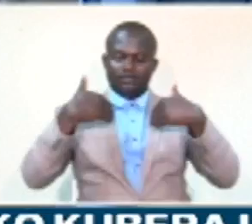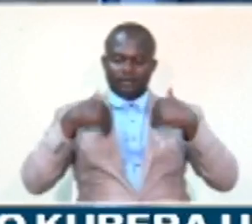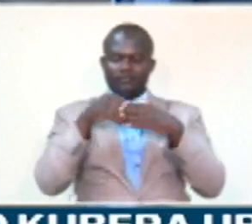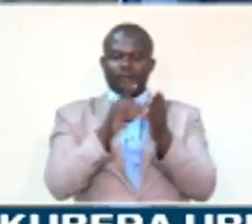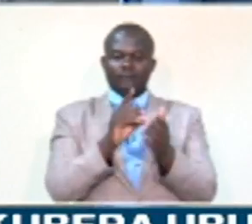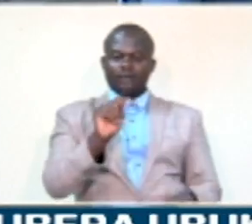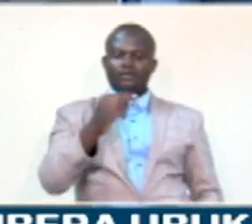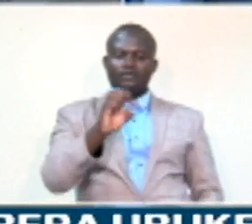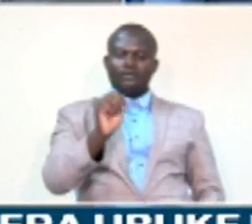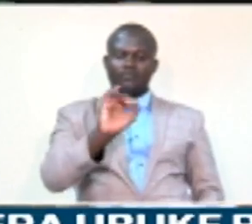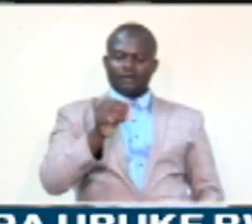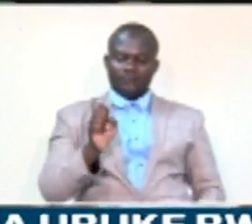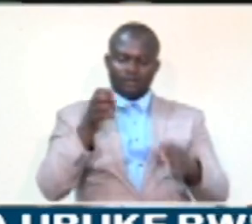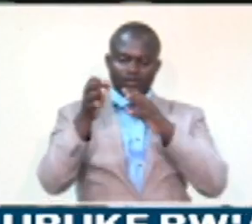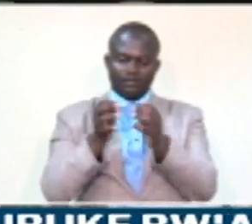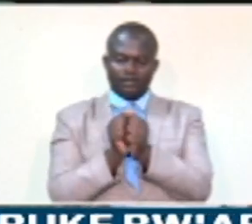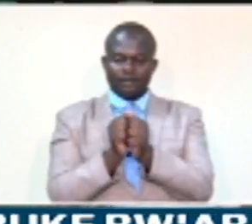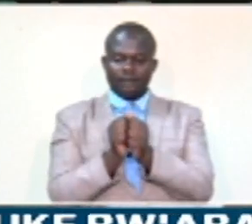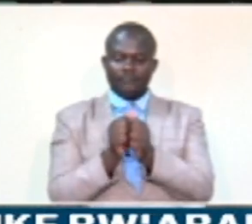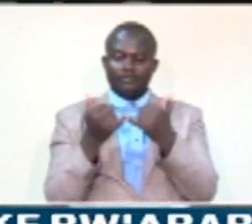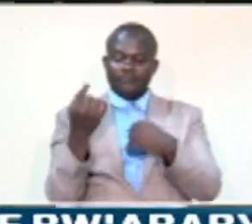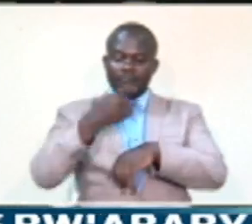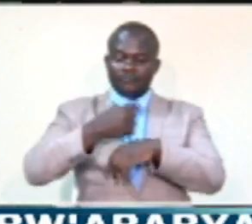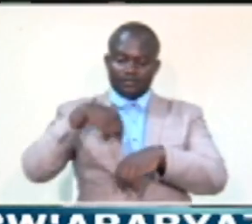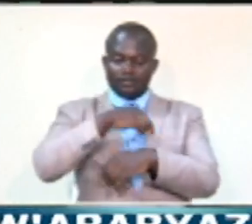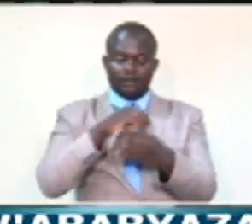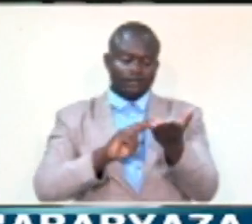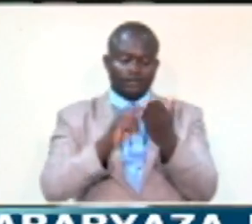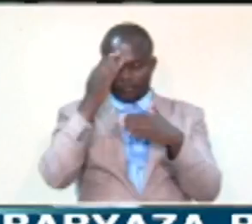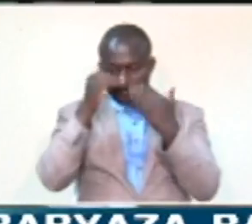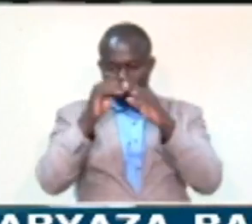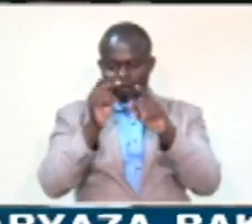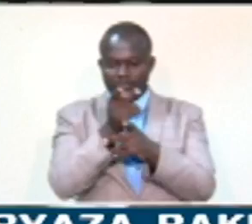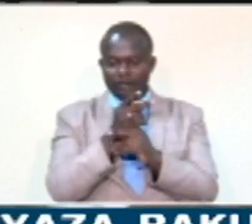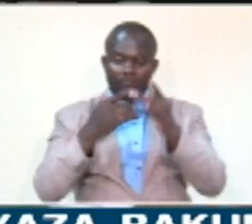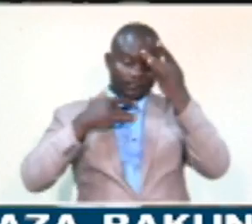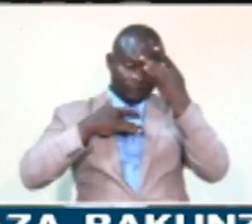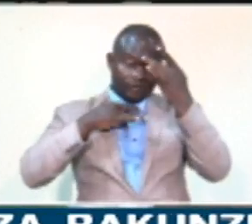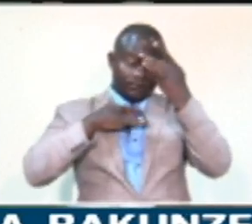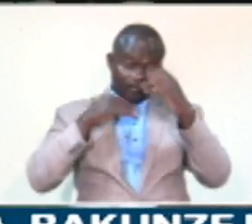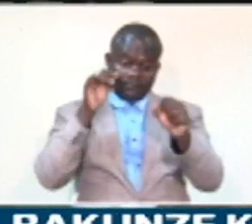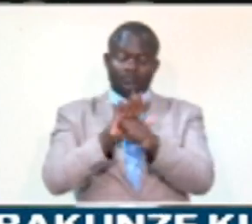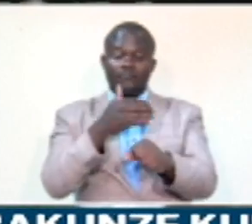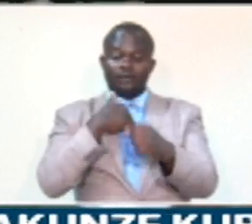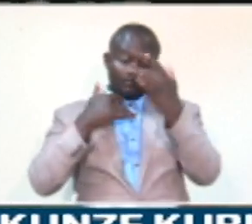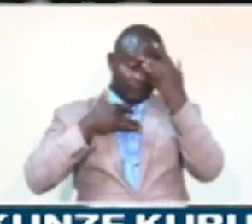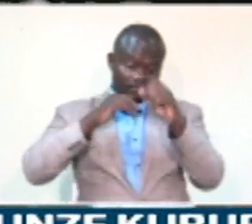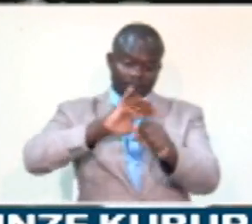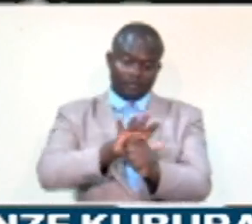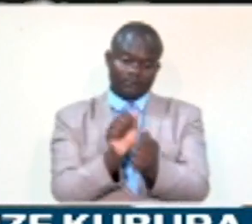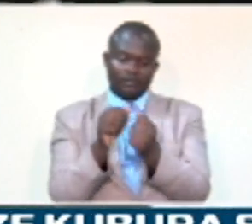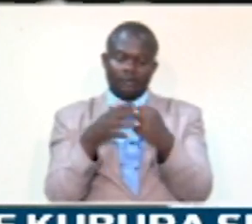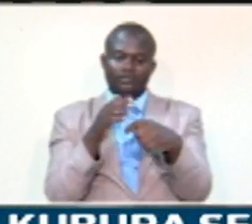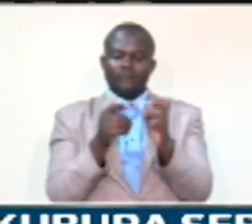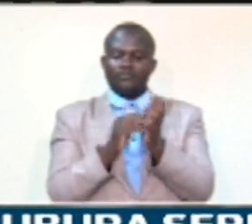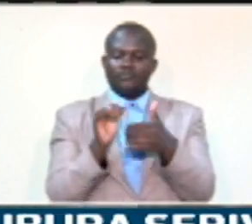Dr. Ngamije Daniel abigarukaho. Muri ino minsi twabikoreshaga kugira ngo twite ku barwayi barembye bafite indwara ya COVID, ariko